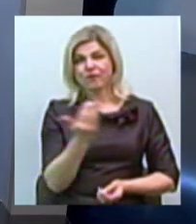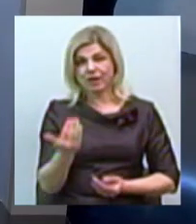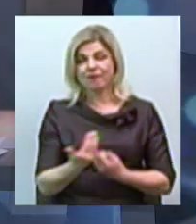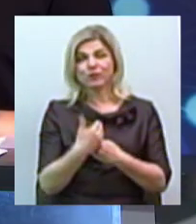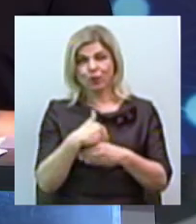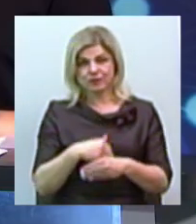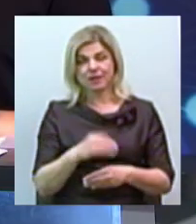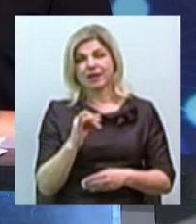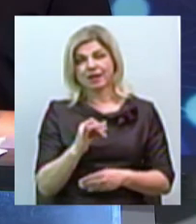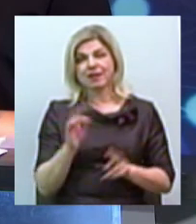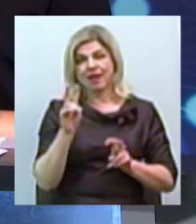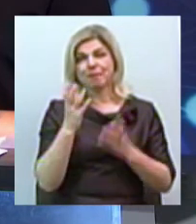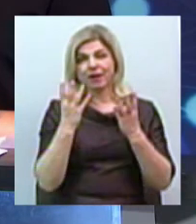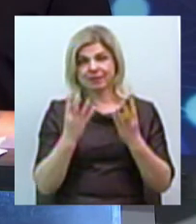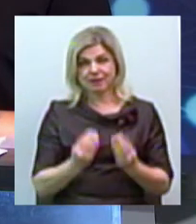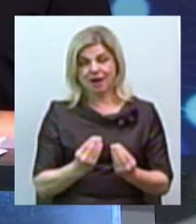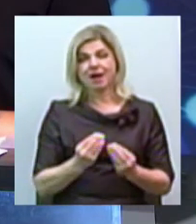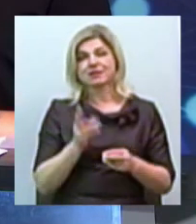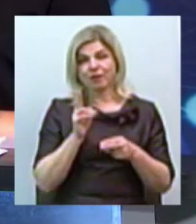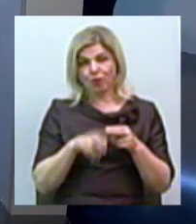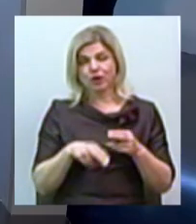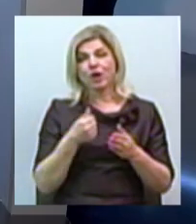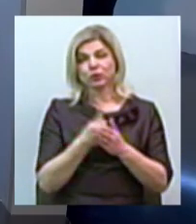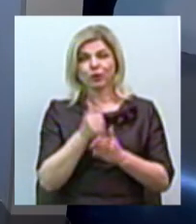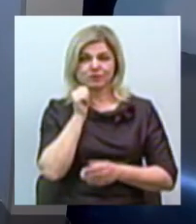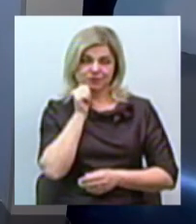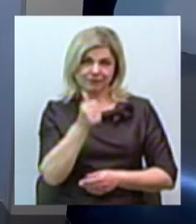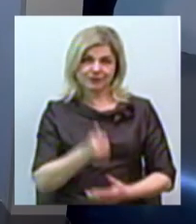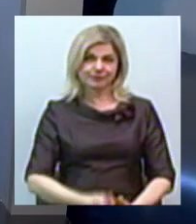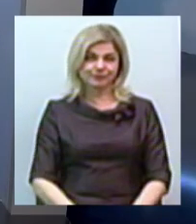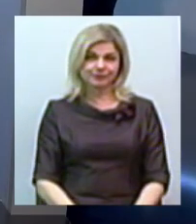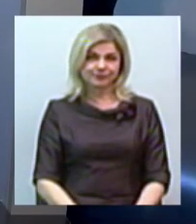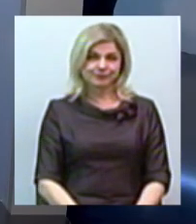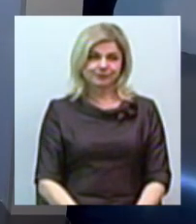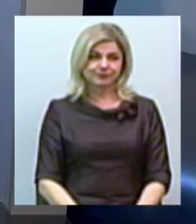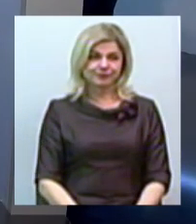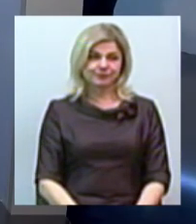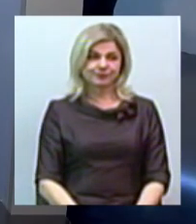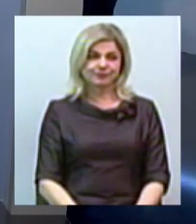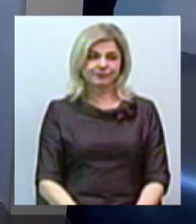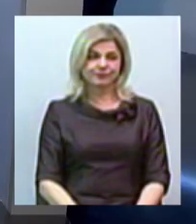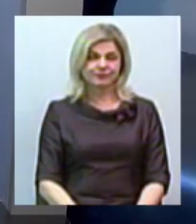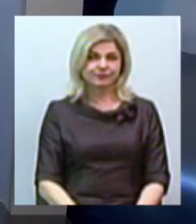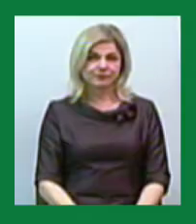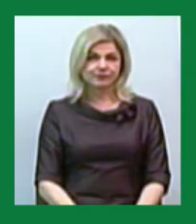з нами. Це була тема дня, якою буде наступна тема, підкаже наступний день. А на сьогодні на все добре.